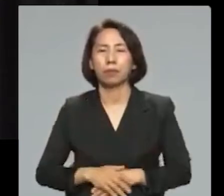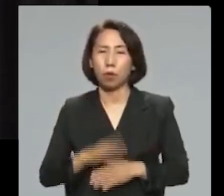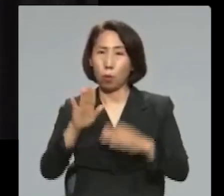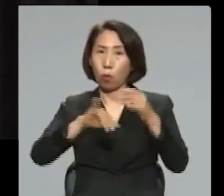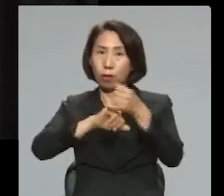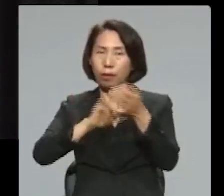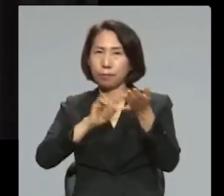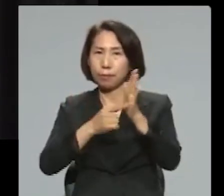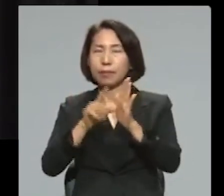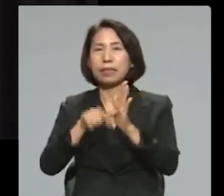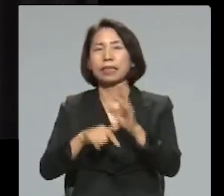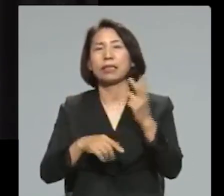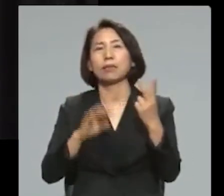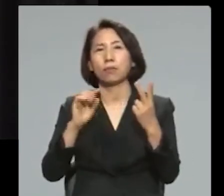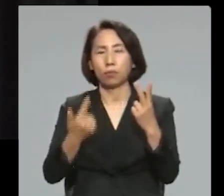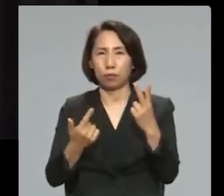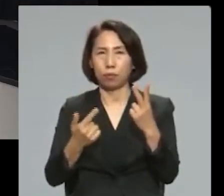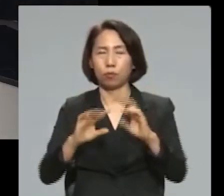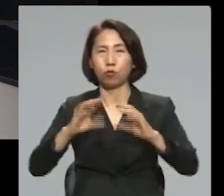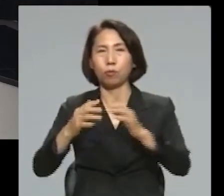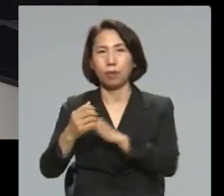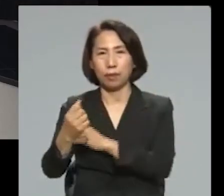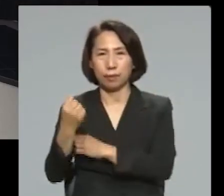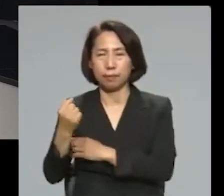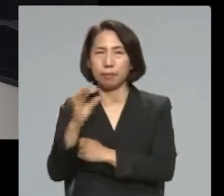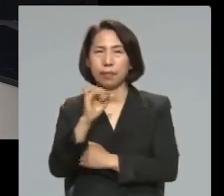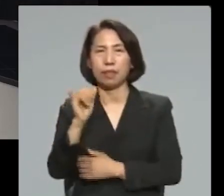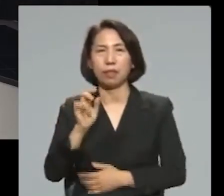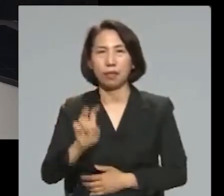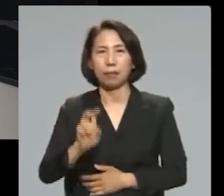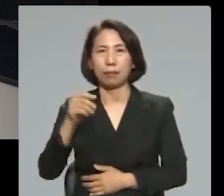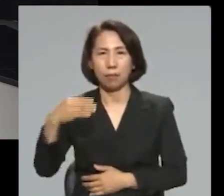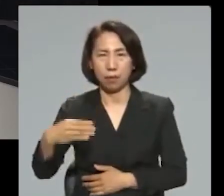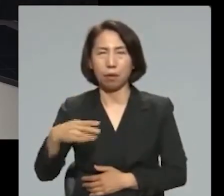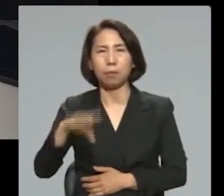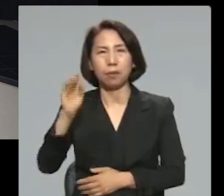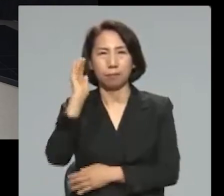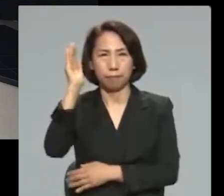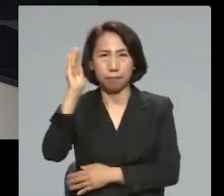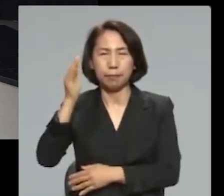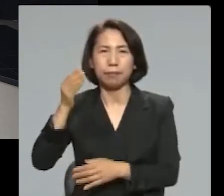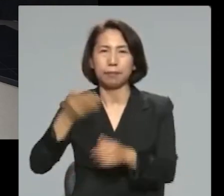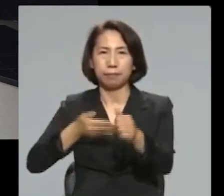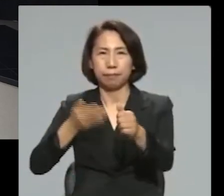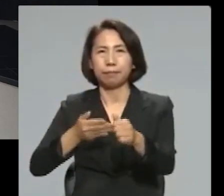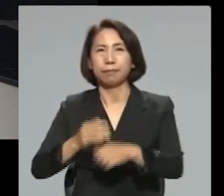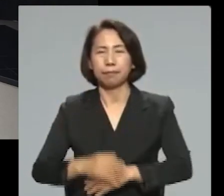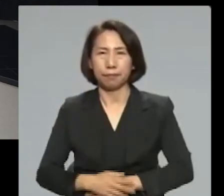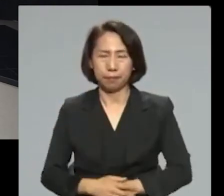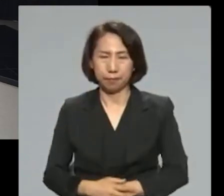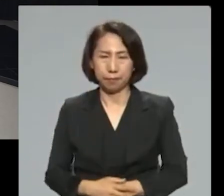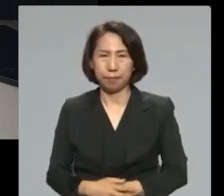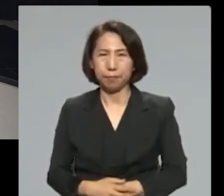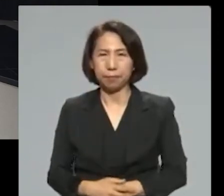시간은 2분입니다. 국민의힘 이남철 후보부터 공약을 발표하도록 하겠습니다.